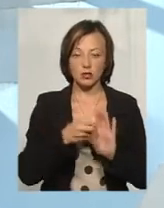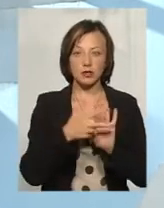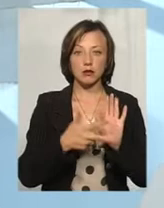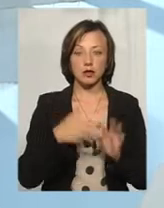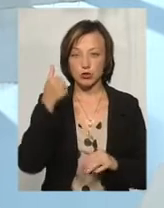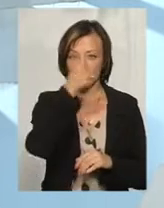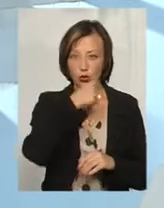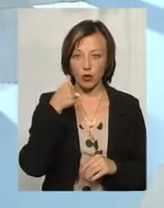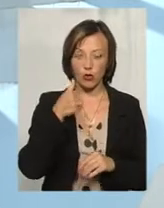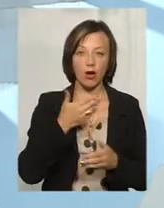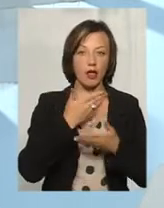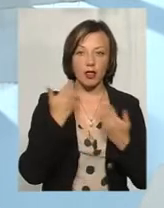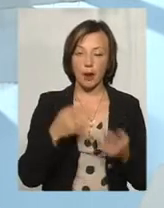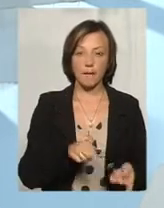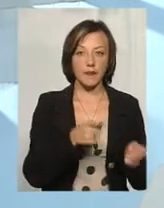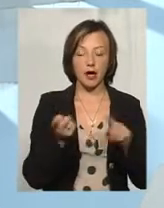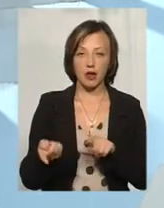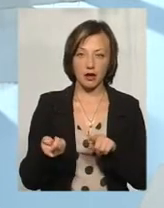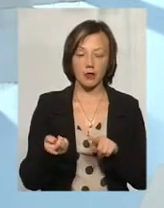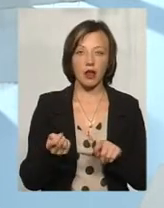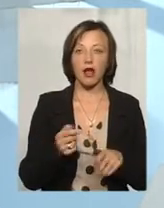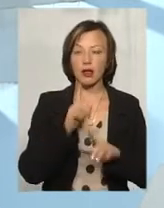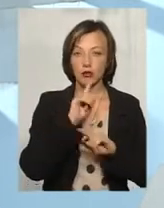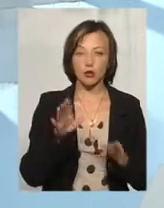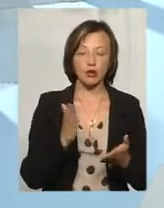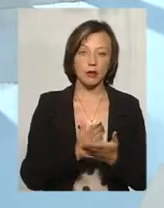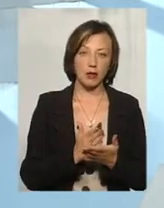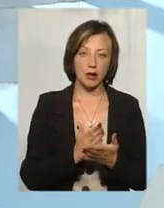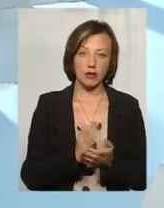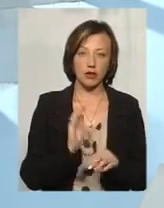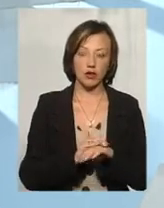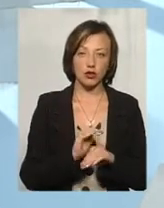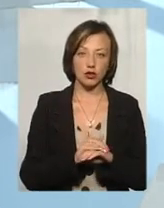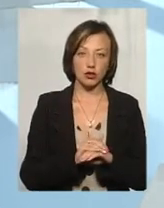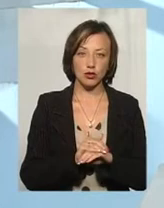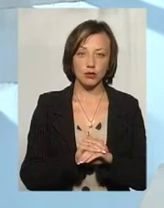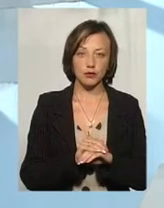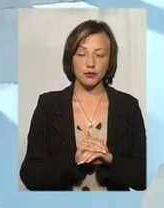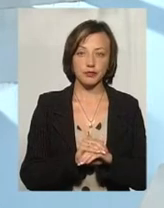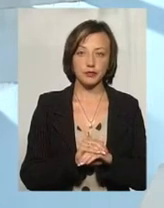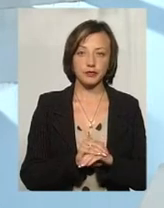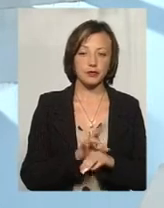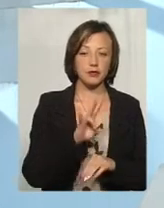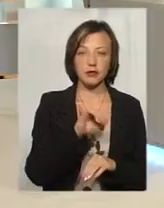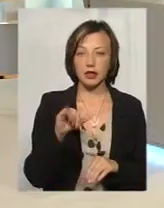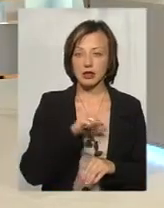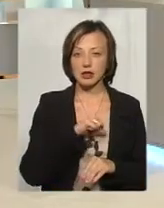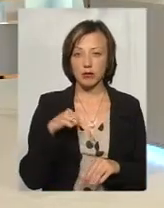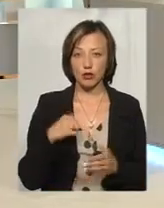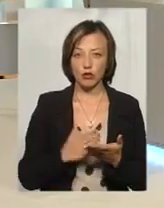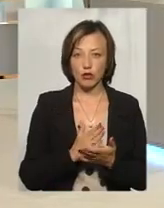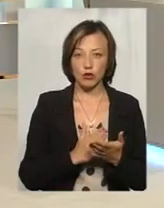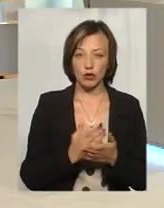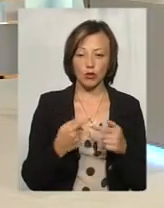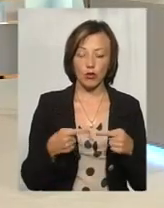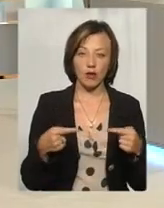2018 року, не перейдемо, ми не будемо мати фактично ні самої послуги і